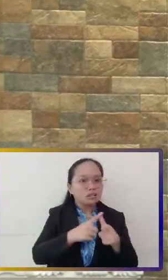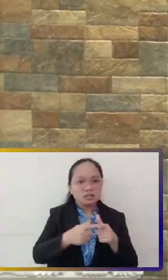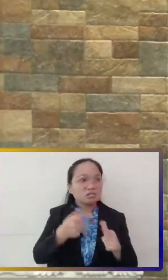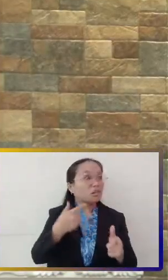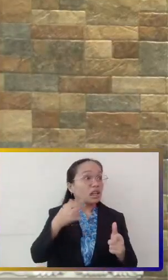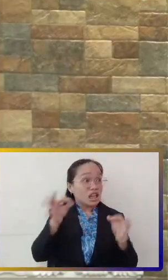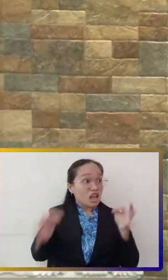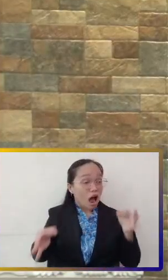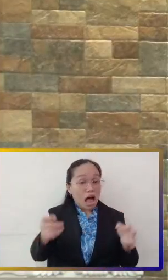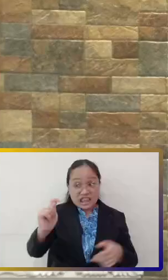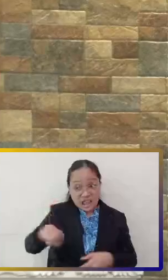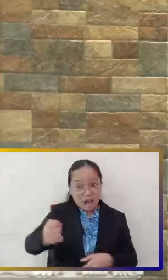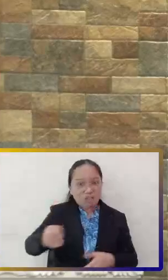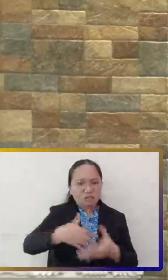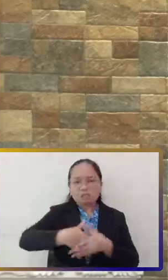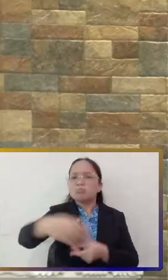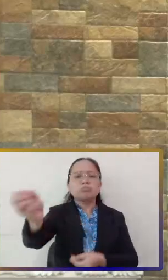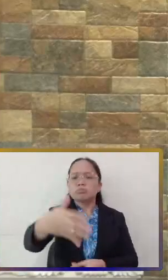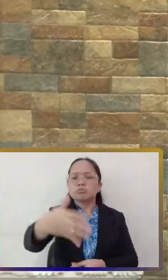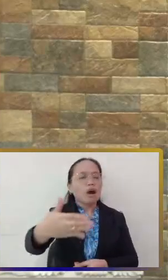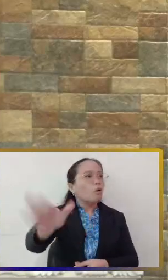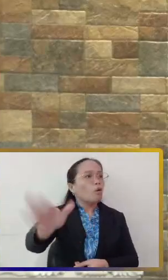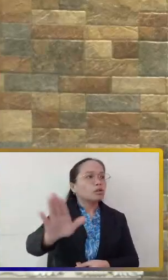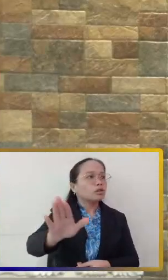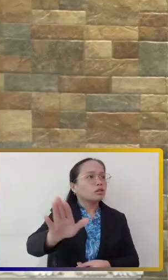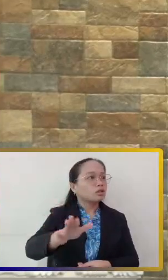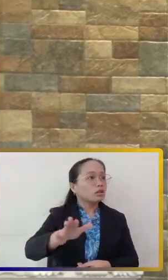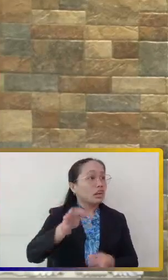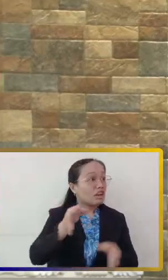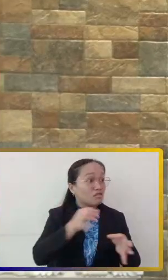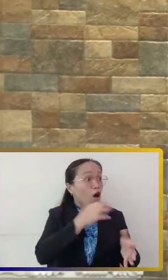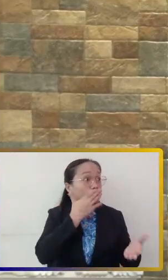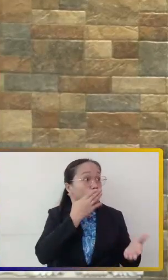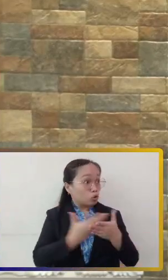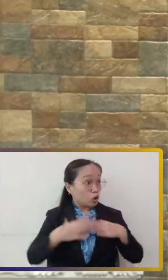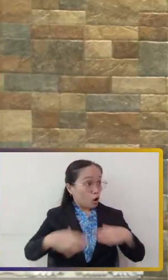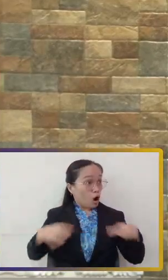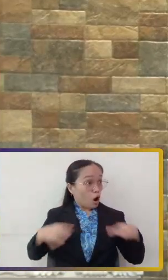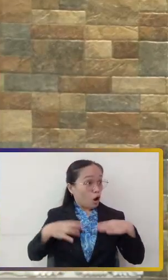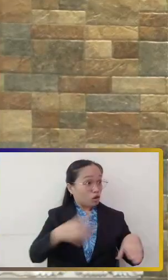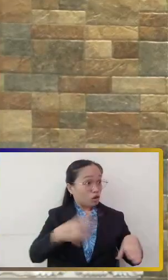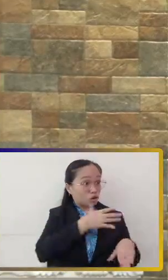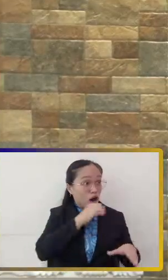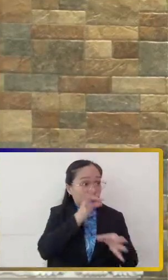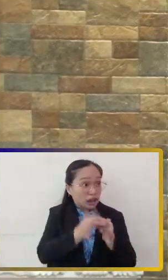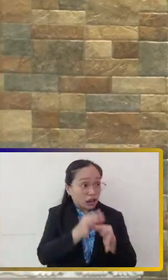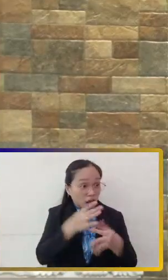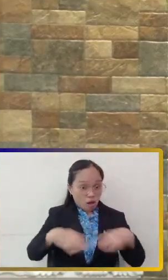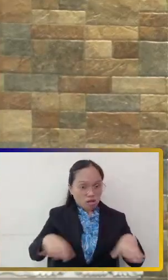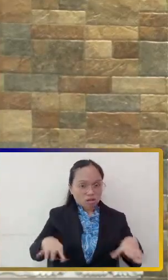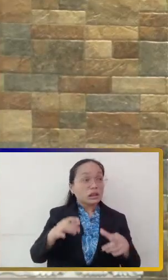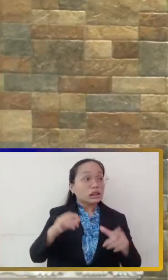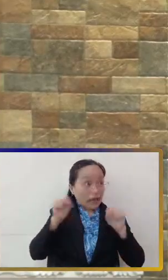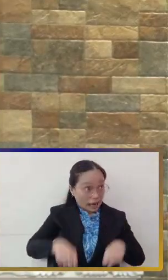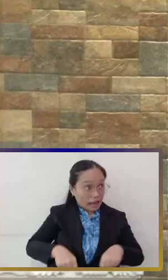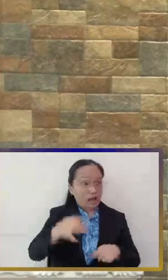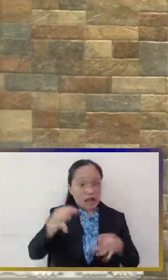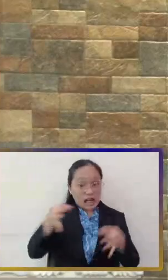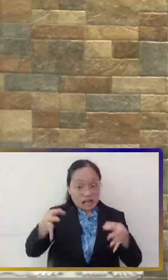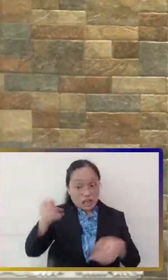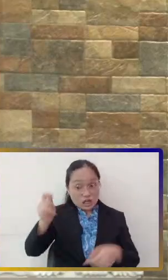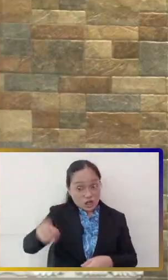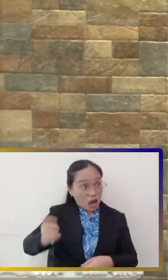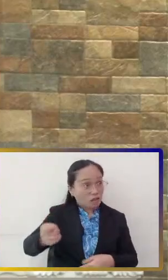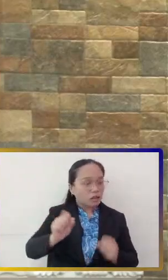pag pumasok ka sa courtroom niya, pwede ka rin palabasin. Bakit? Because of His sovereign power. Because